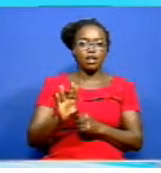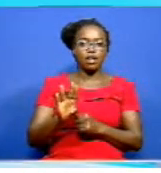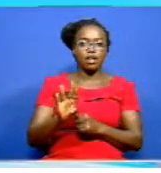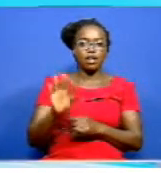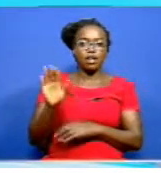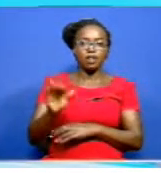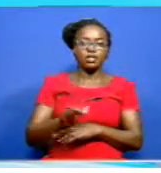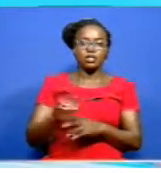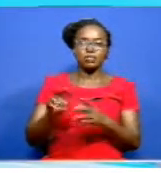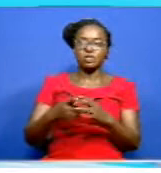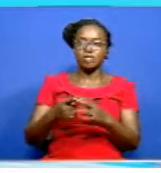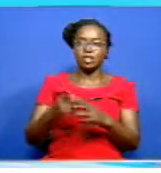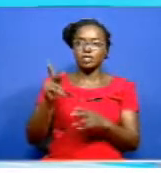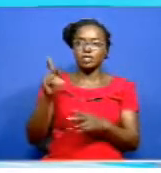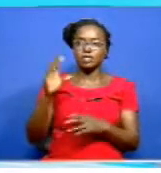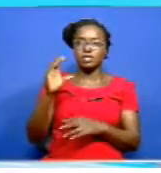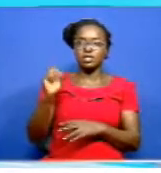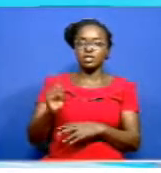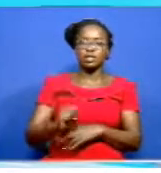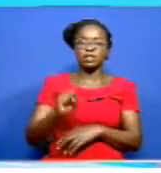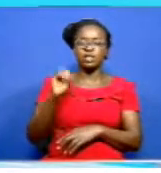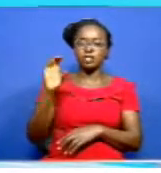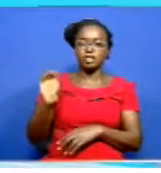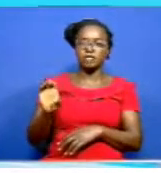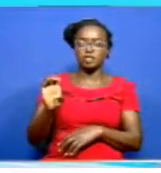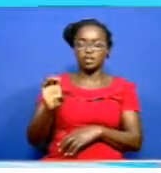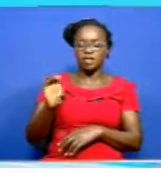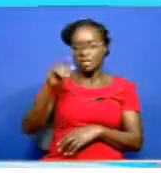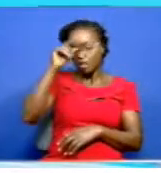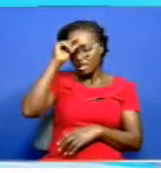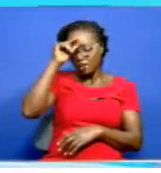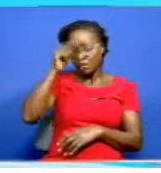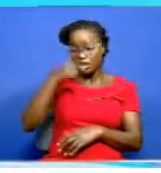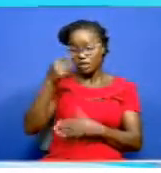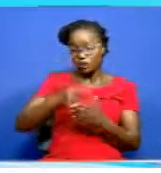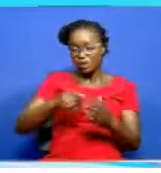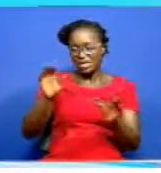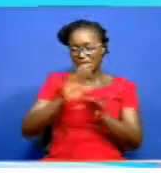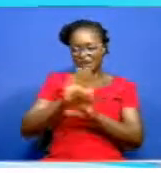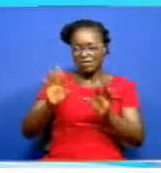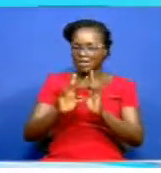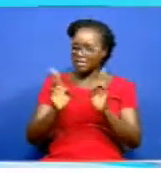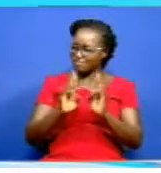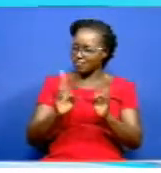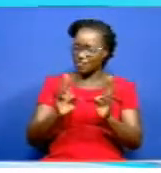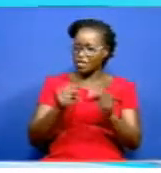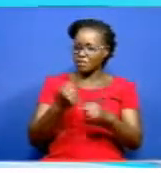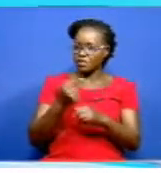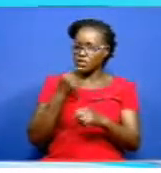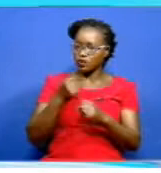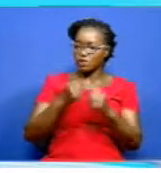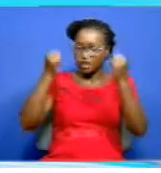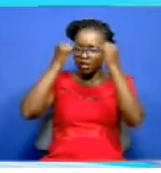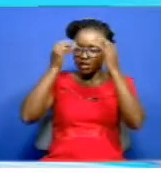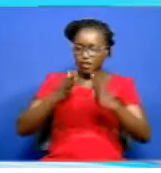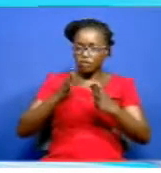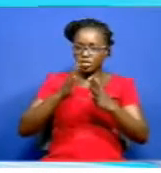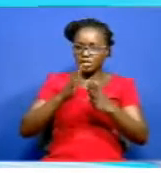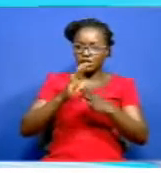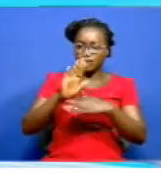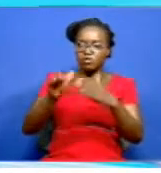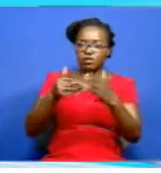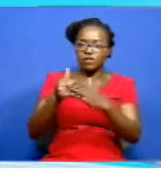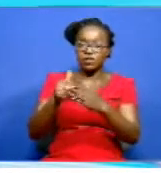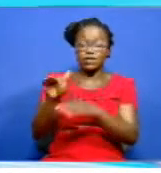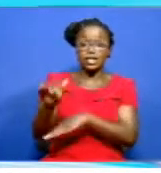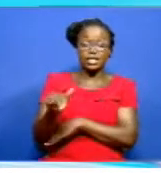ya KCSE. Tayari serikali ikisema kwamba mipango yote ipo shwari kuhakikisha kwamba wanafunzi wanaweza kufikiwa na